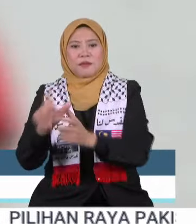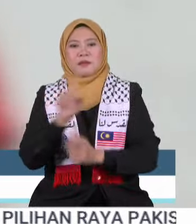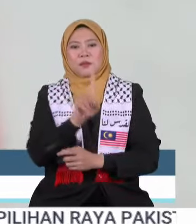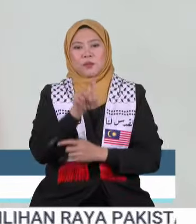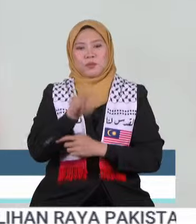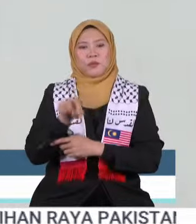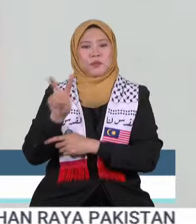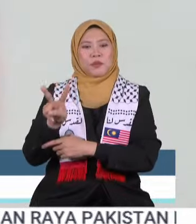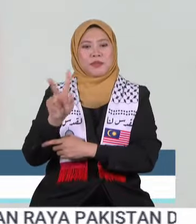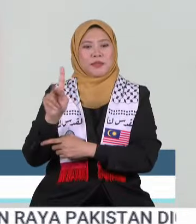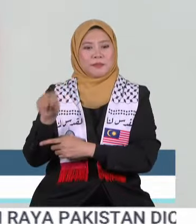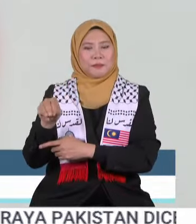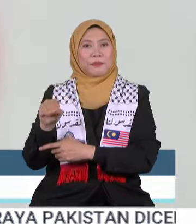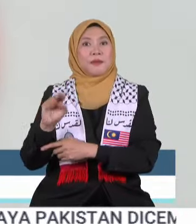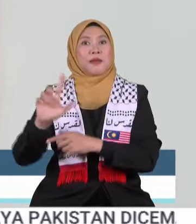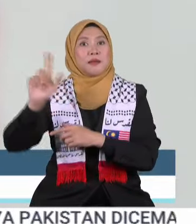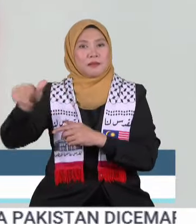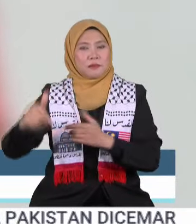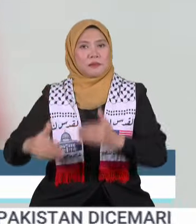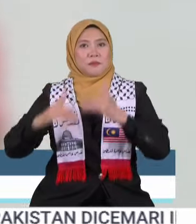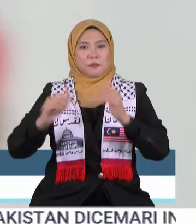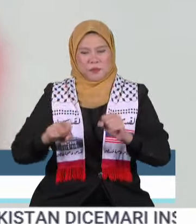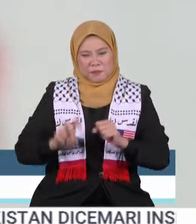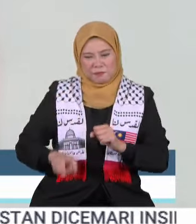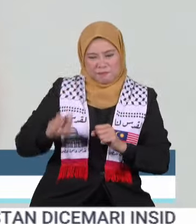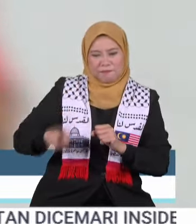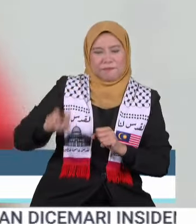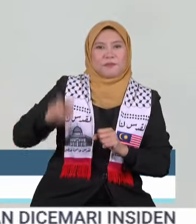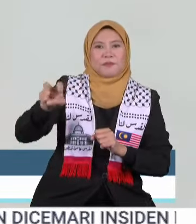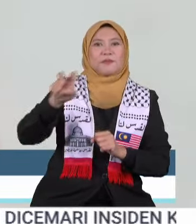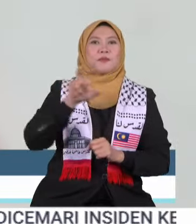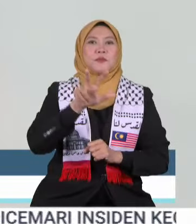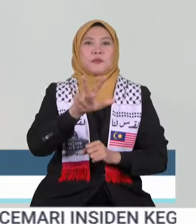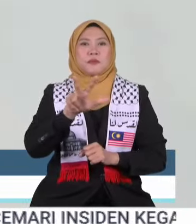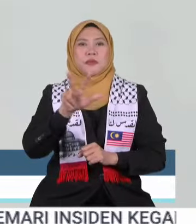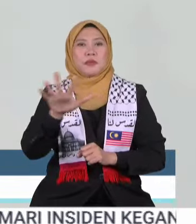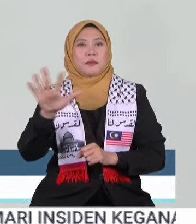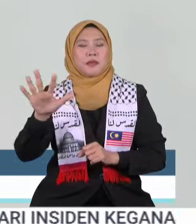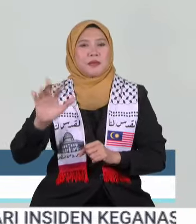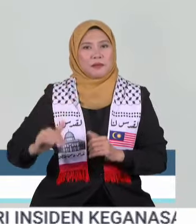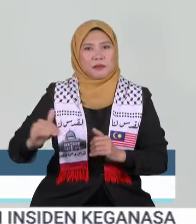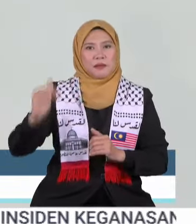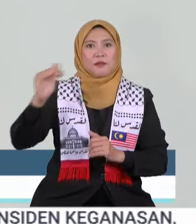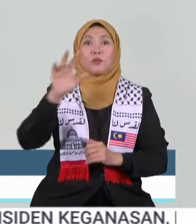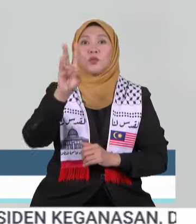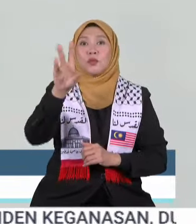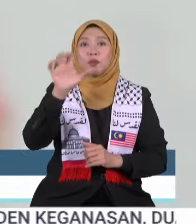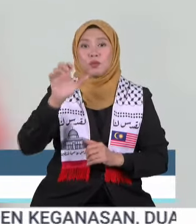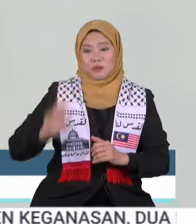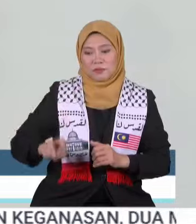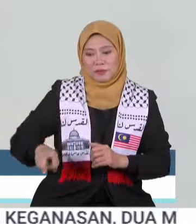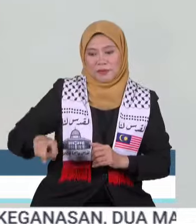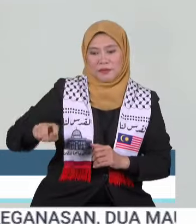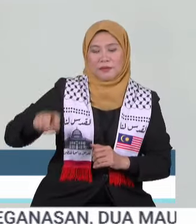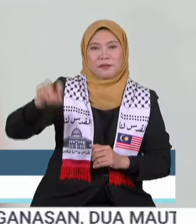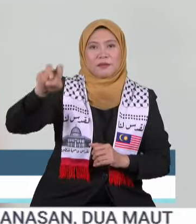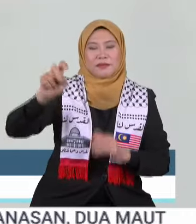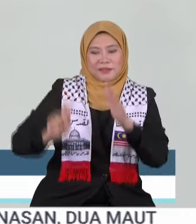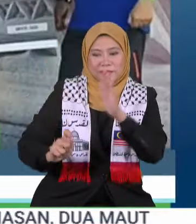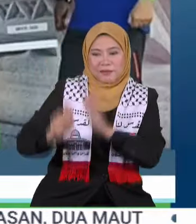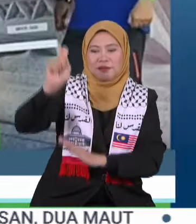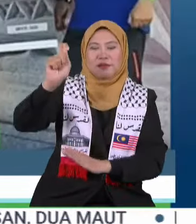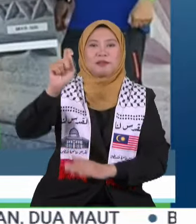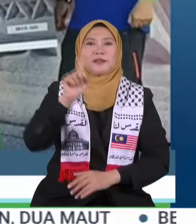1.2 km, kemudian perlu mendaki 35 tingkat, terdiri daripada 700 anak tangga dengan